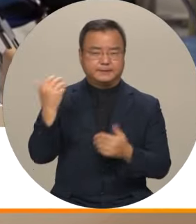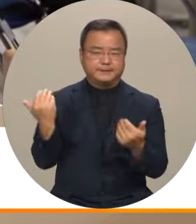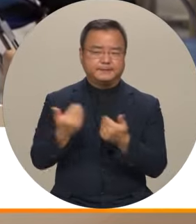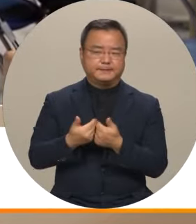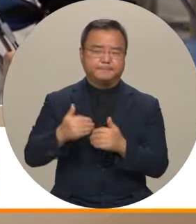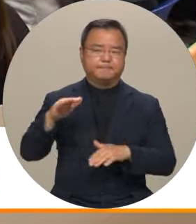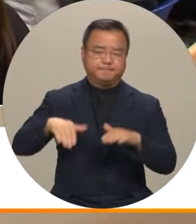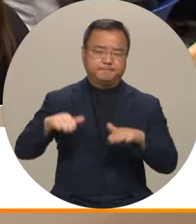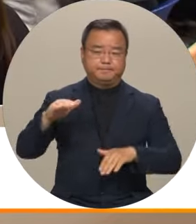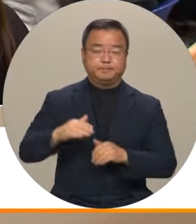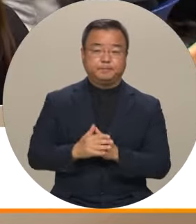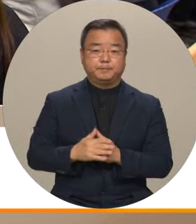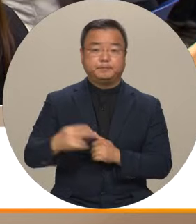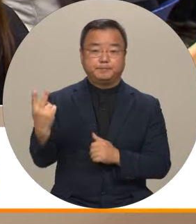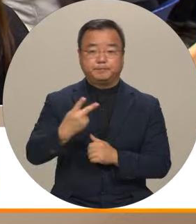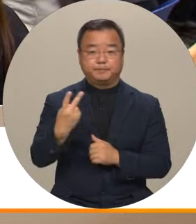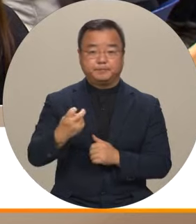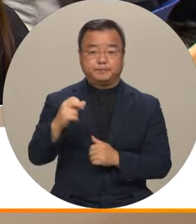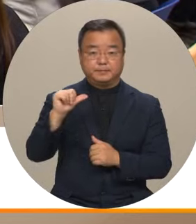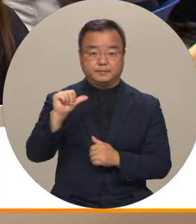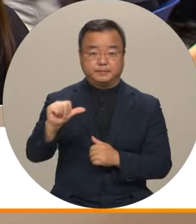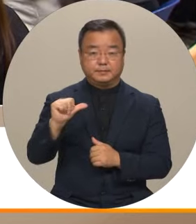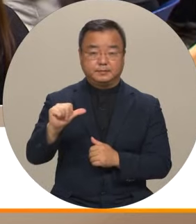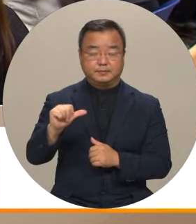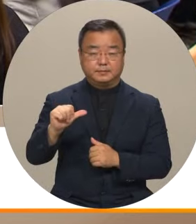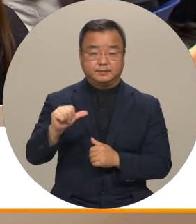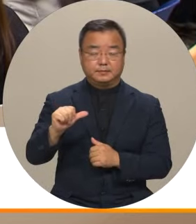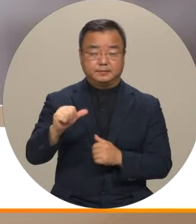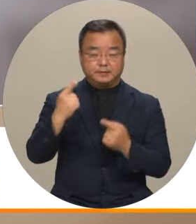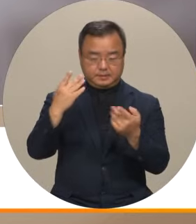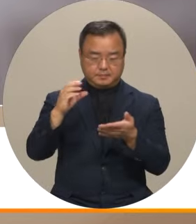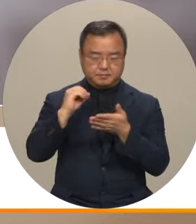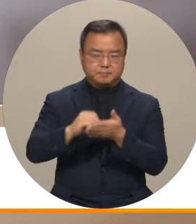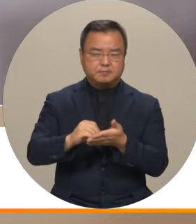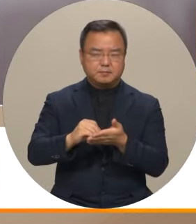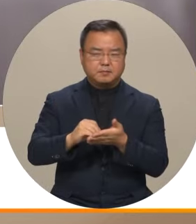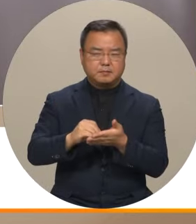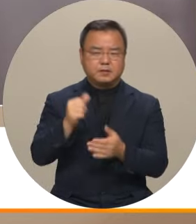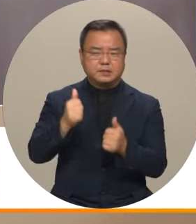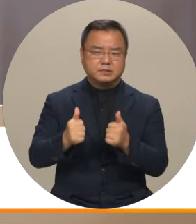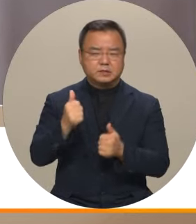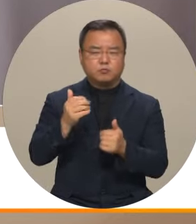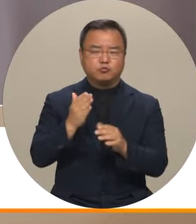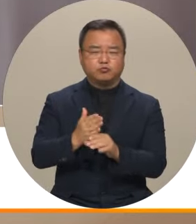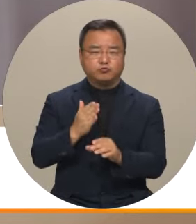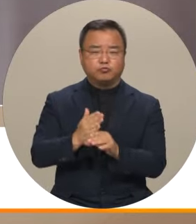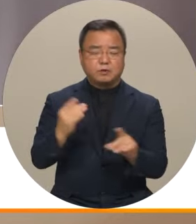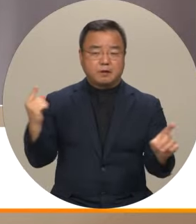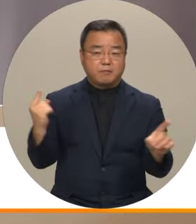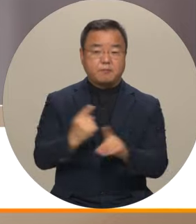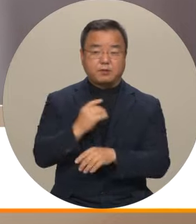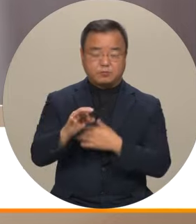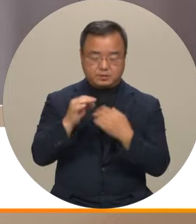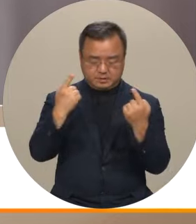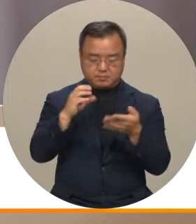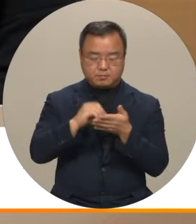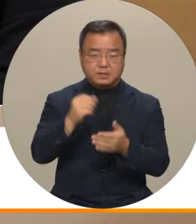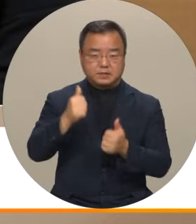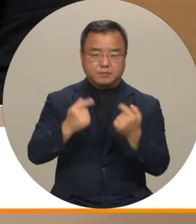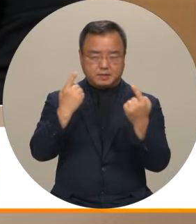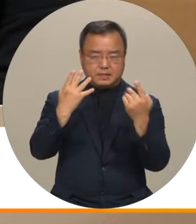있습니다 2025년을 이미 입시가 진행되고 있어서 이것을 뒤집는다는 것은 수능 또는 대학 20 체제